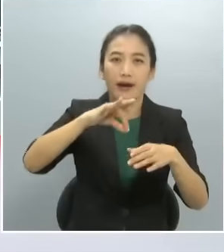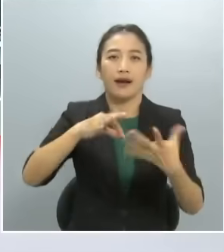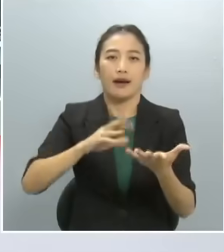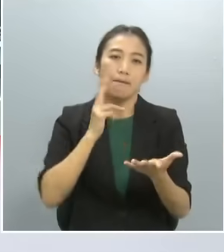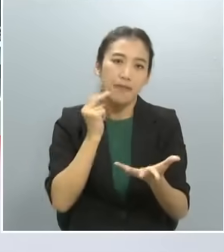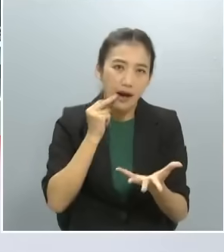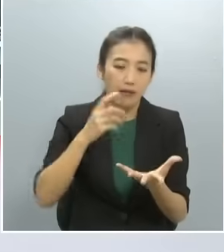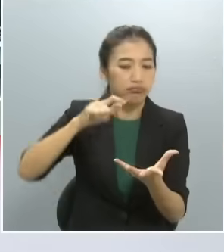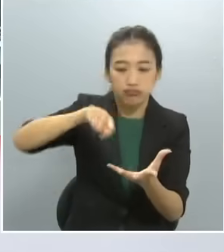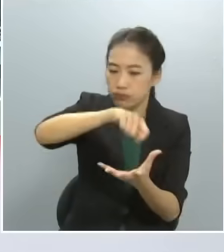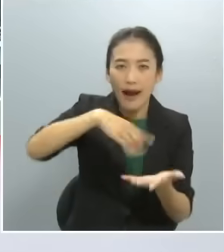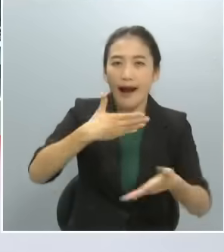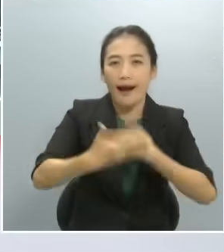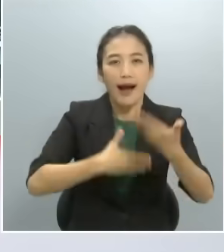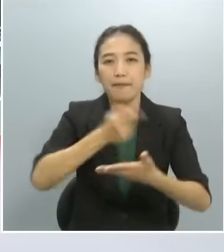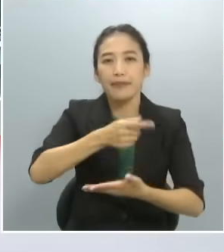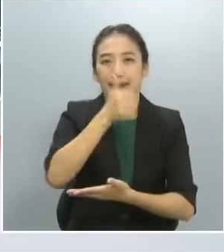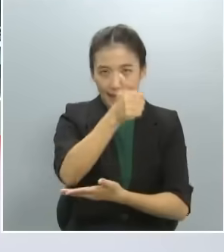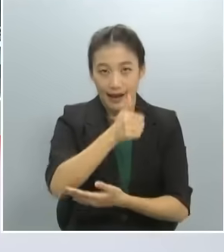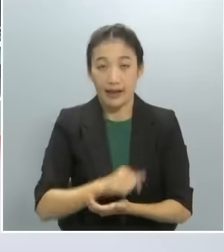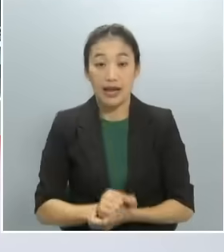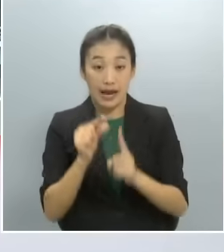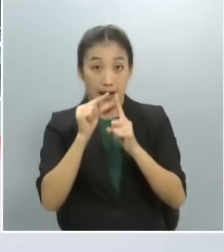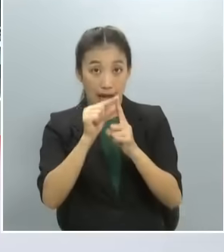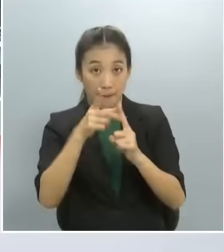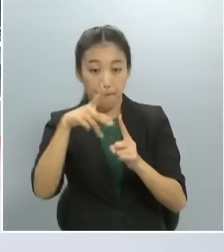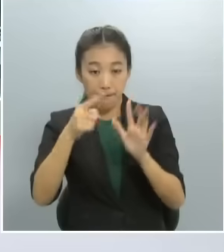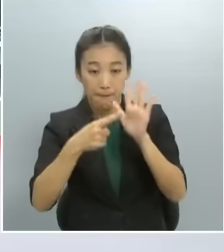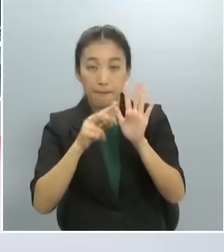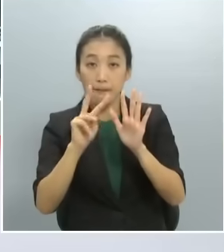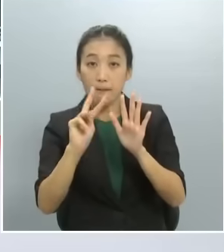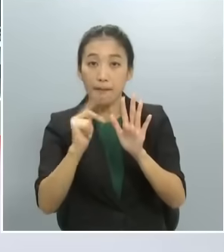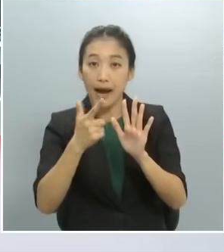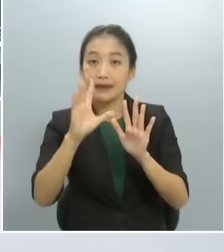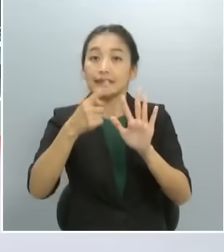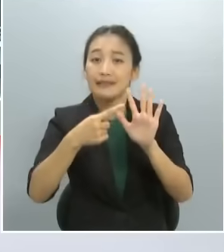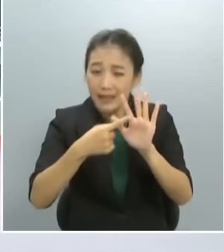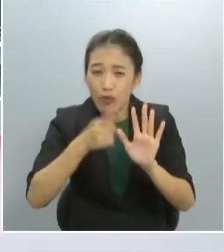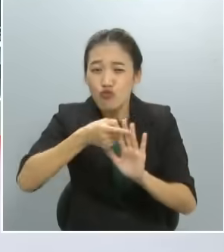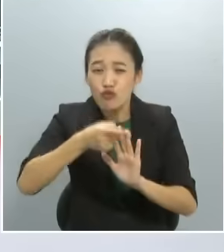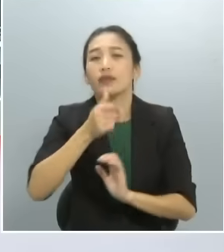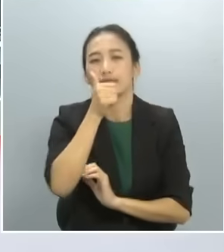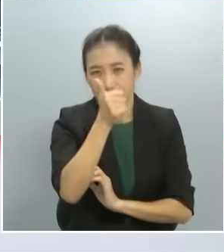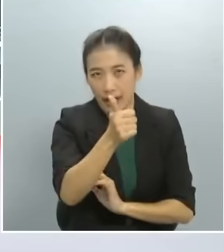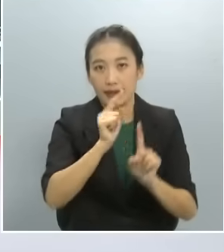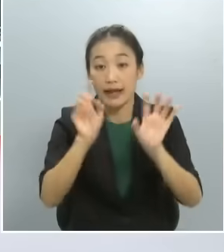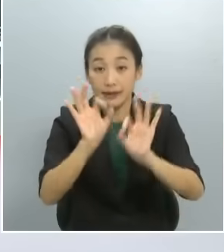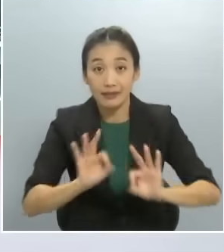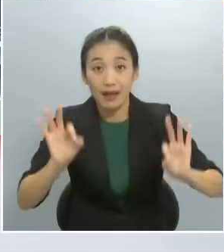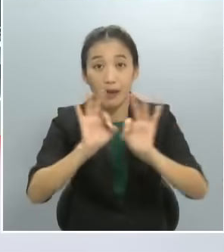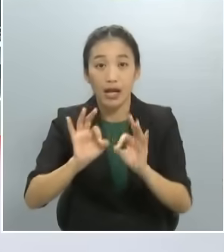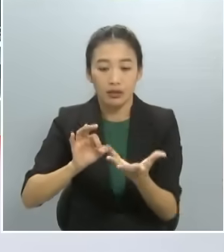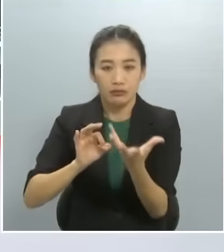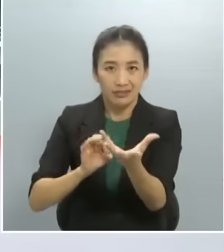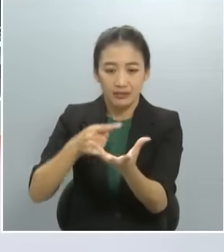ก็ได้ใช้เป็นตังค์ชาแต่อย่าไปใช้ถ้วยเหมือนเขาแล้วก็อย่าไปทำอย่าเอาไอ้ไอ้น้ำแข็งใสแล้วใส่น้ำชา